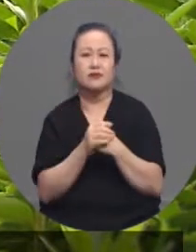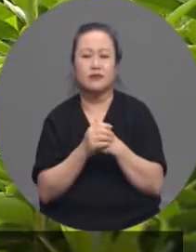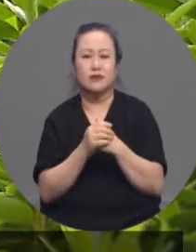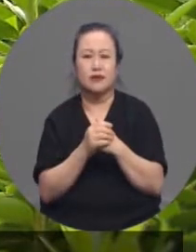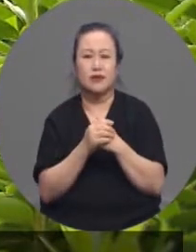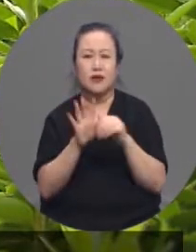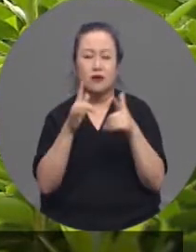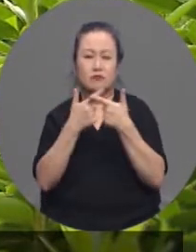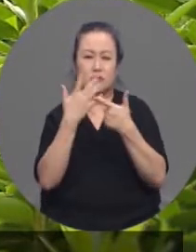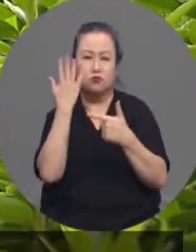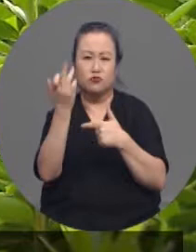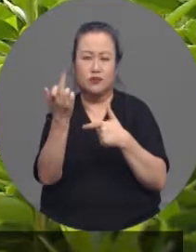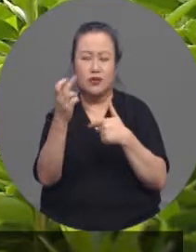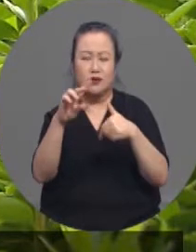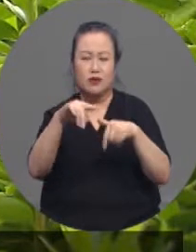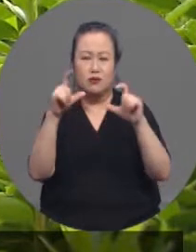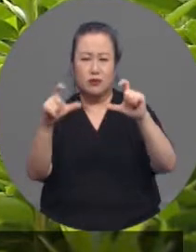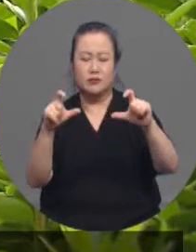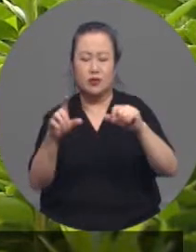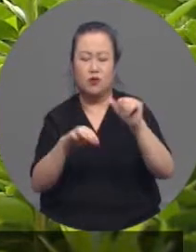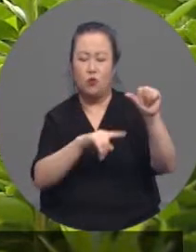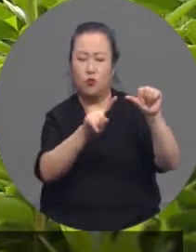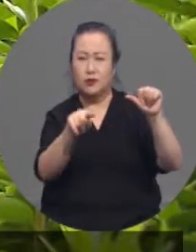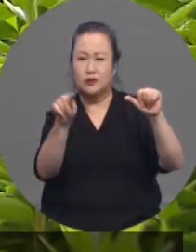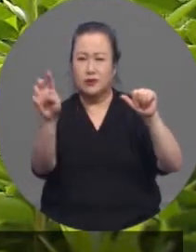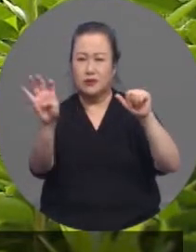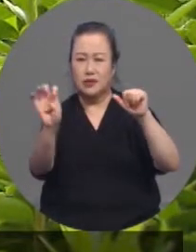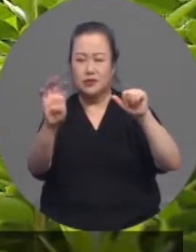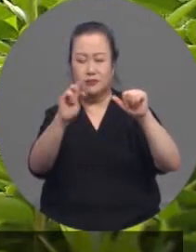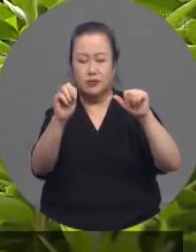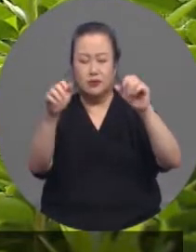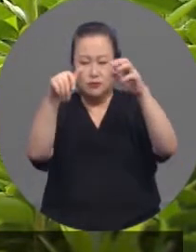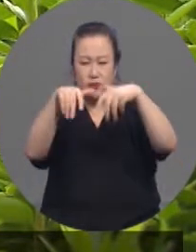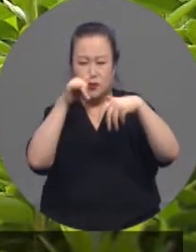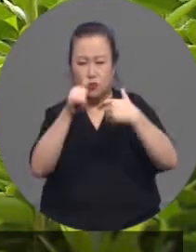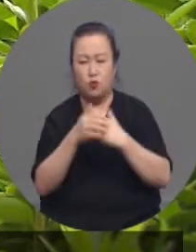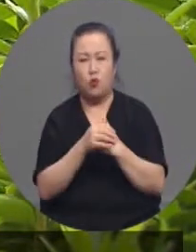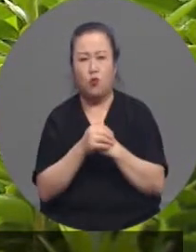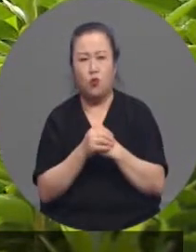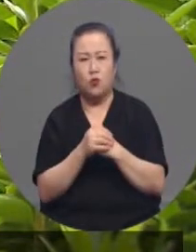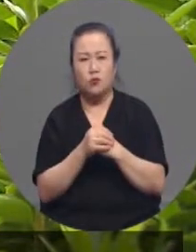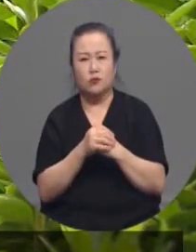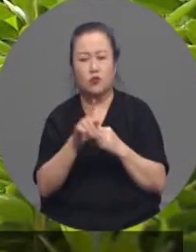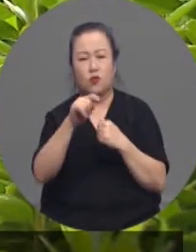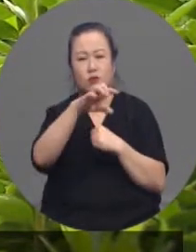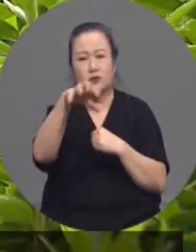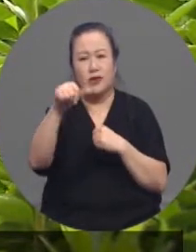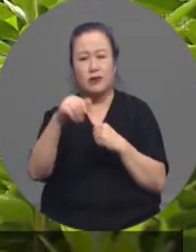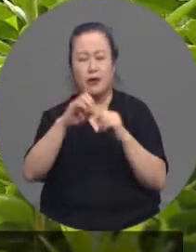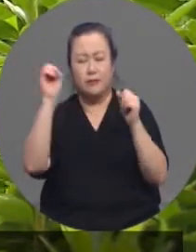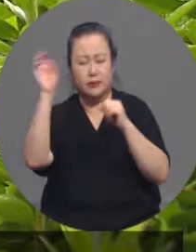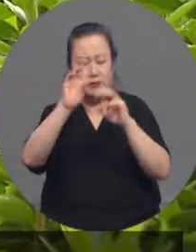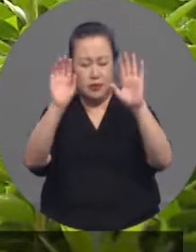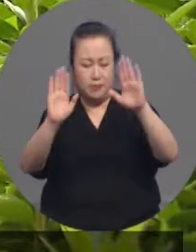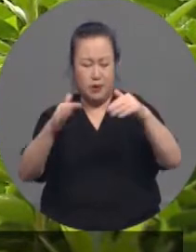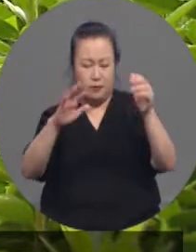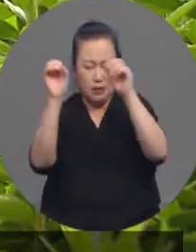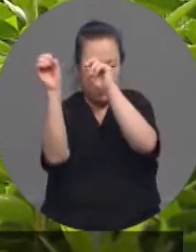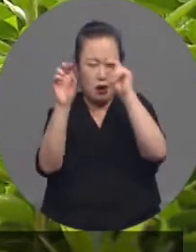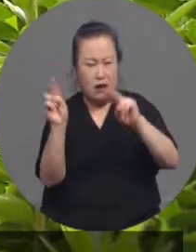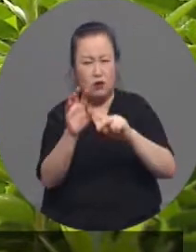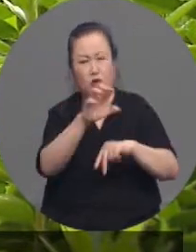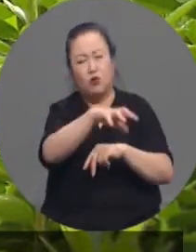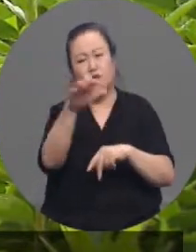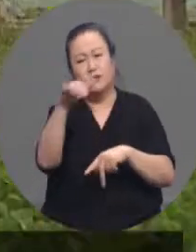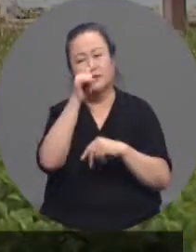있는데요. 부산과 울산, 경남에 5에서 40mm가량의 비가 내리겠고 일부 지역에서는 돌풍과 함께 천둥,